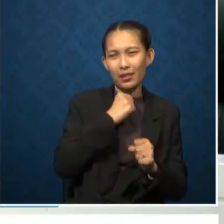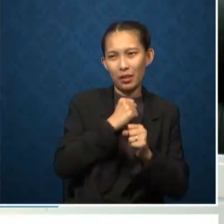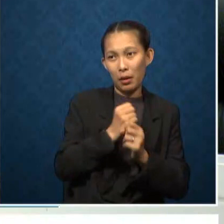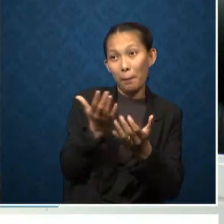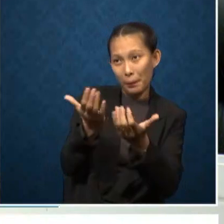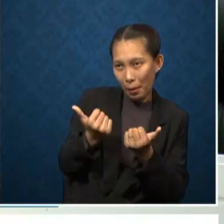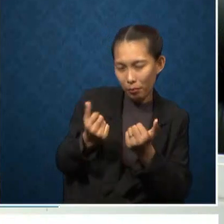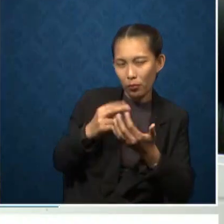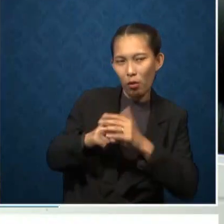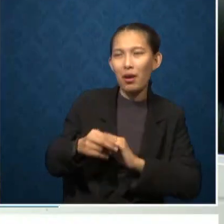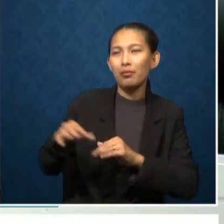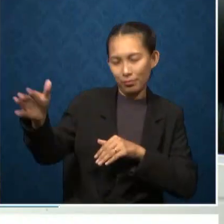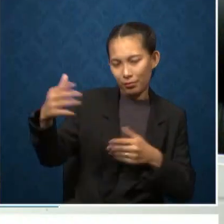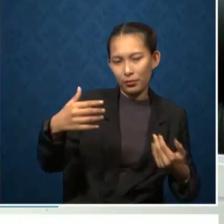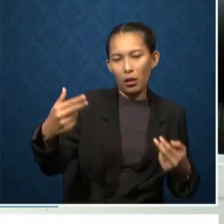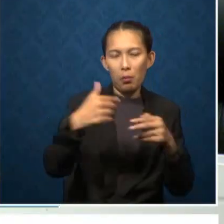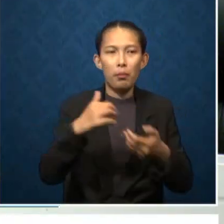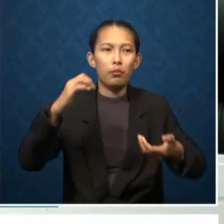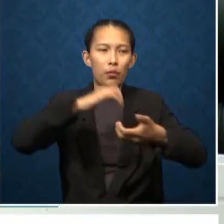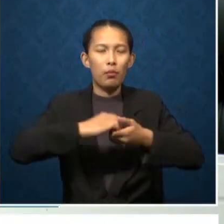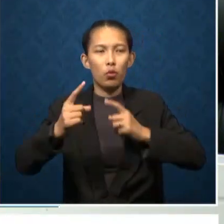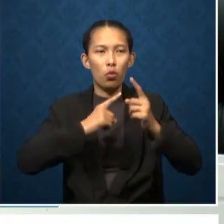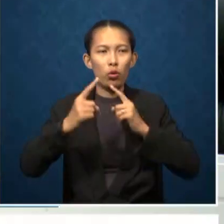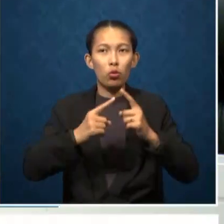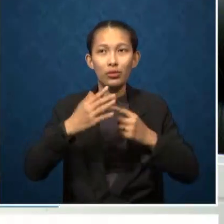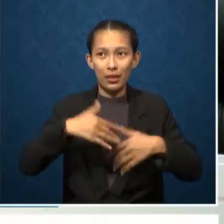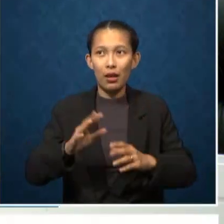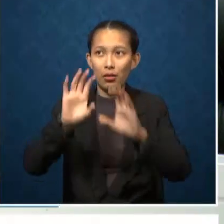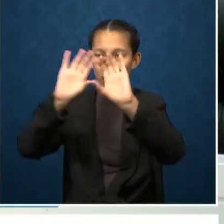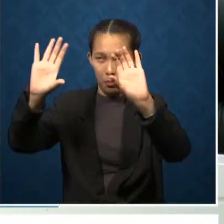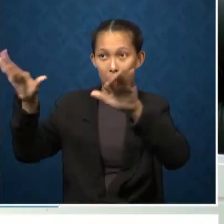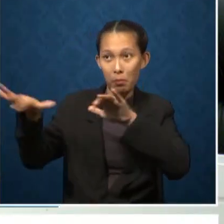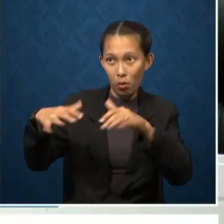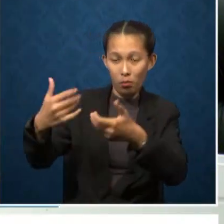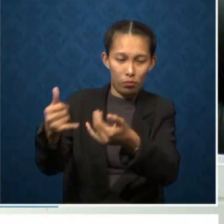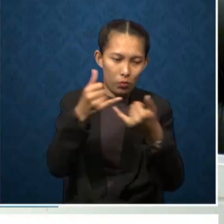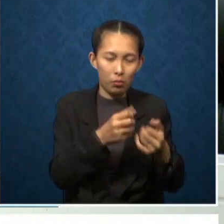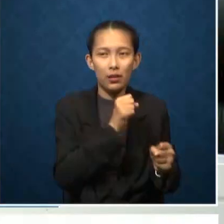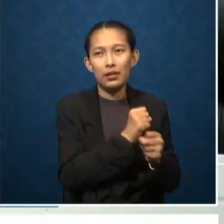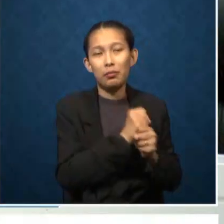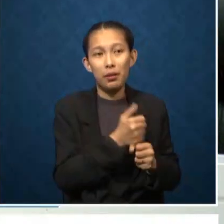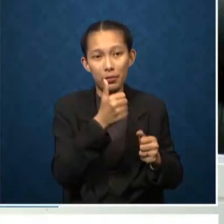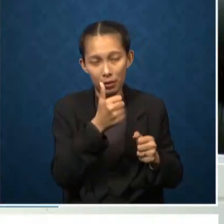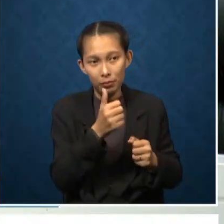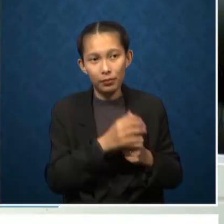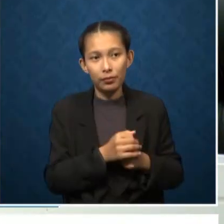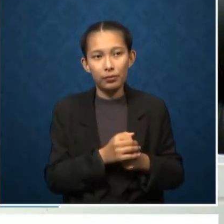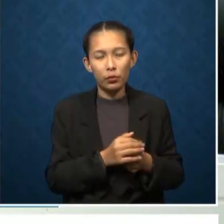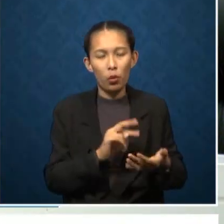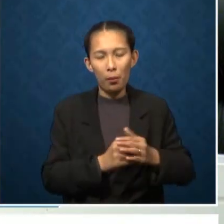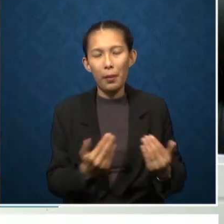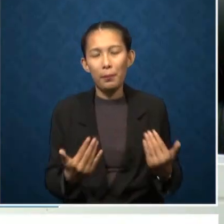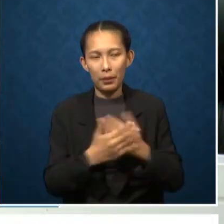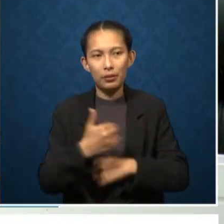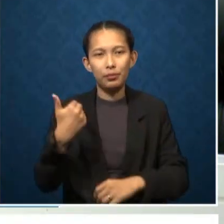ครัฐเราก็ดึงเข้ามาคุยกันแล้วก็คุยกันหน่วยงานภาครัฐว่าพร้อมจะให้งานนี้ให้กับเอกชนทำหรือเปล่านะคะนี่วิธีการได้ปรับเปลี่ยน